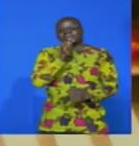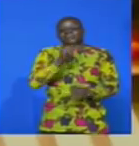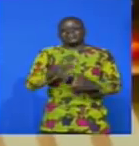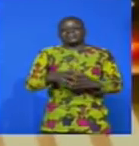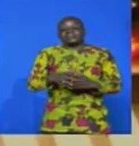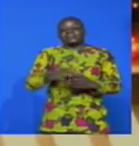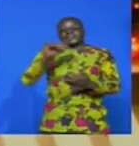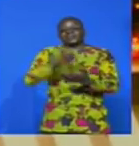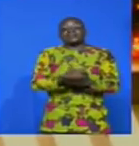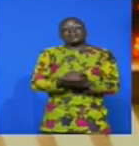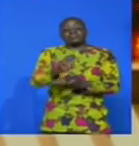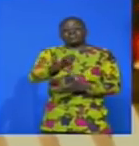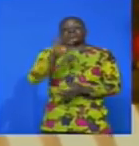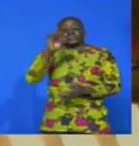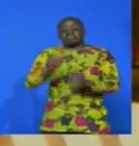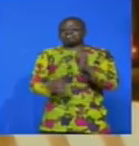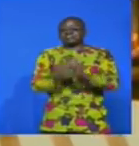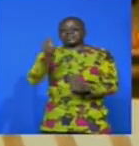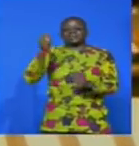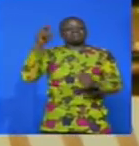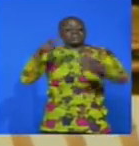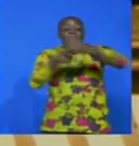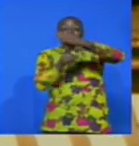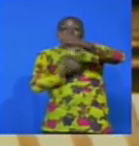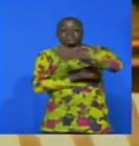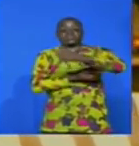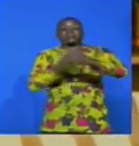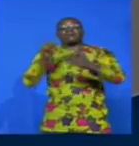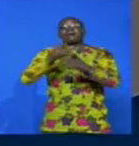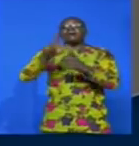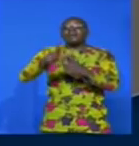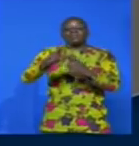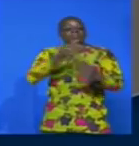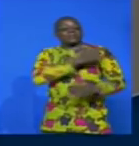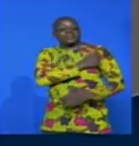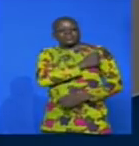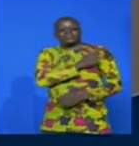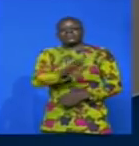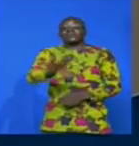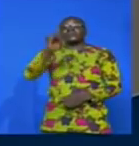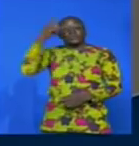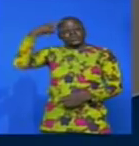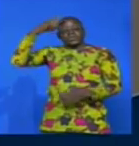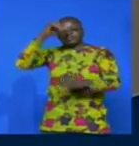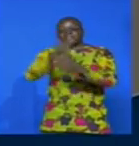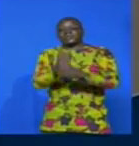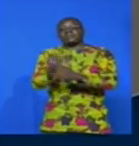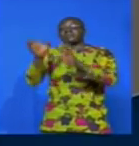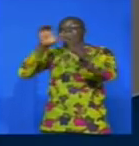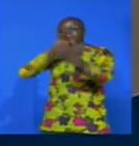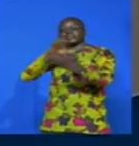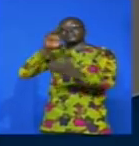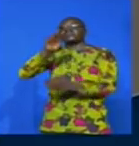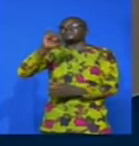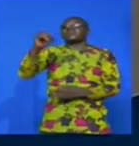Saal aurait ouvert deux passages à la frontière du Golan alors que les volontaires se seraient retrouvés pris au piège face à l'offensive du régime dans